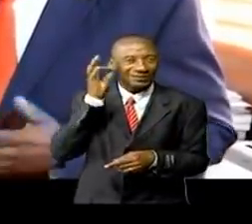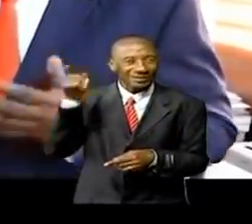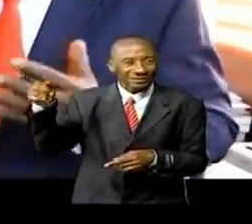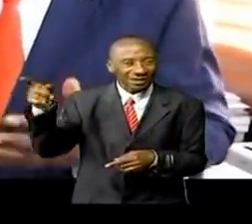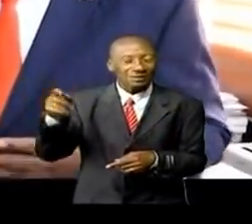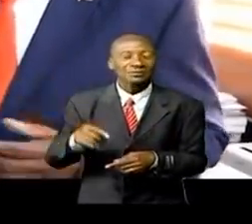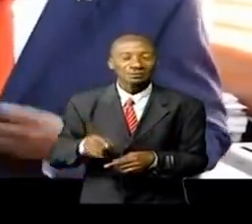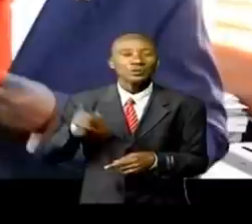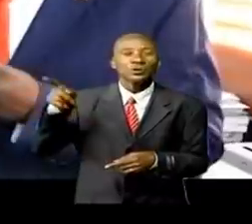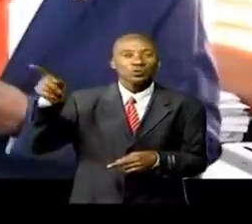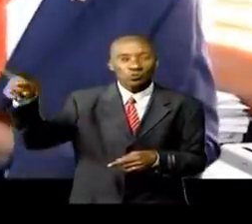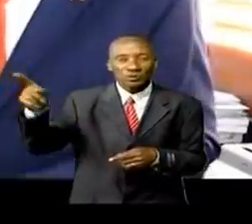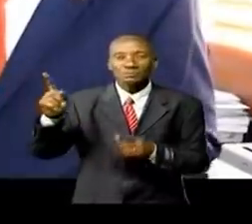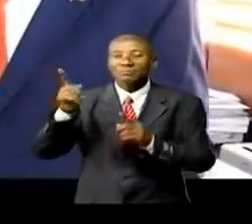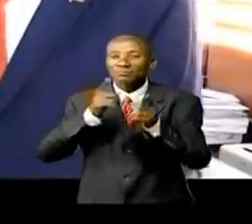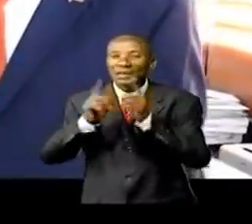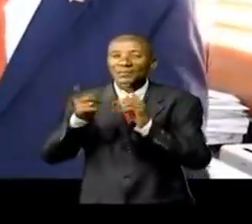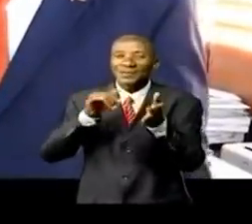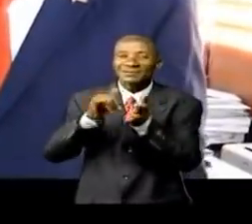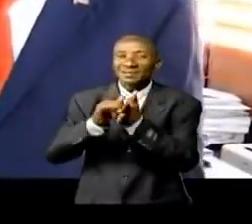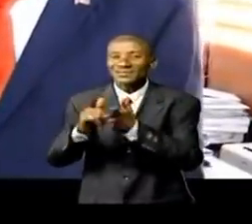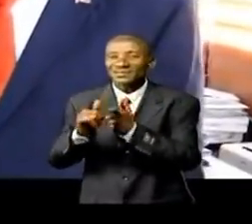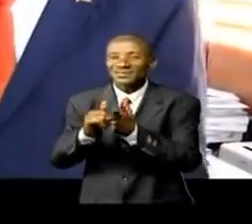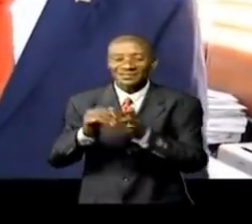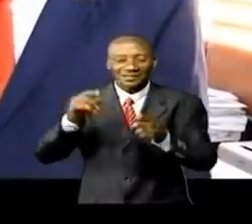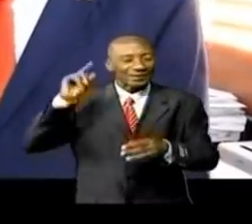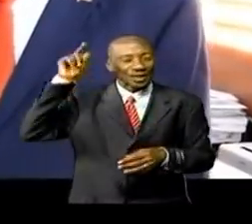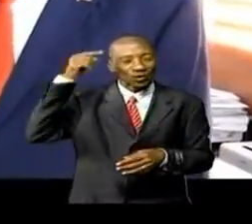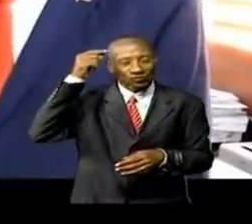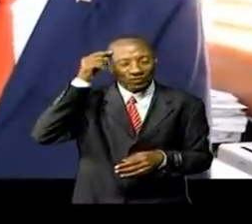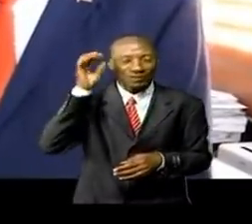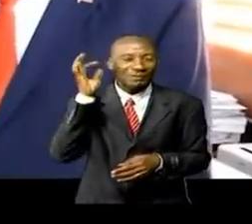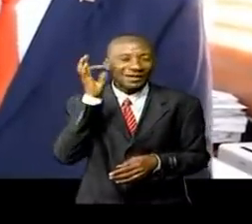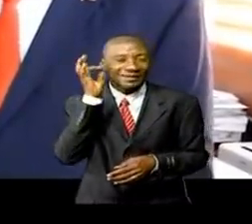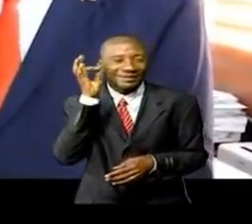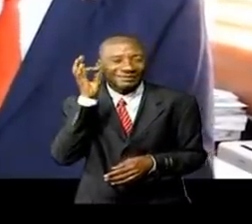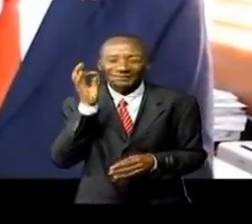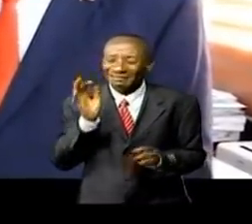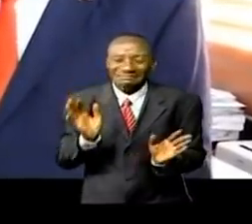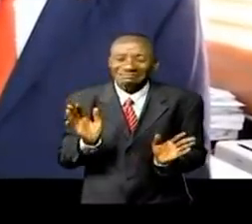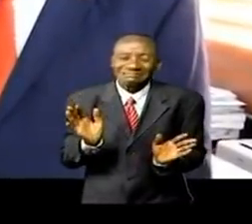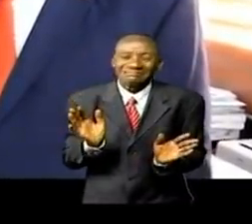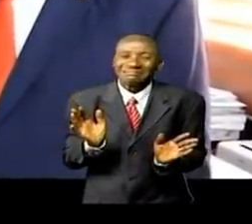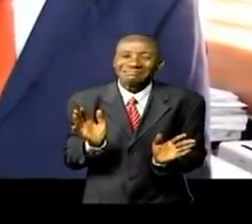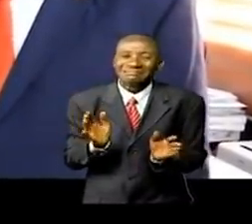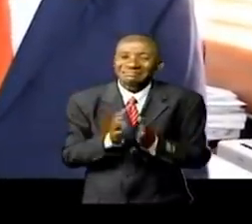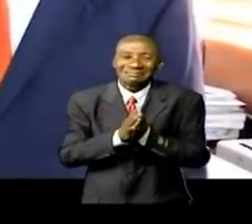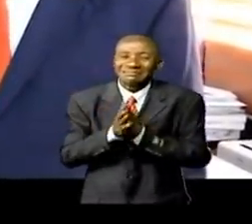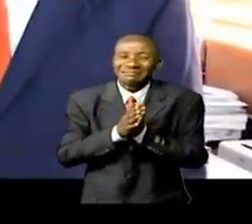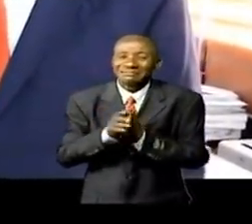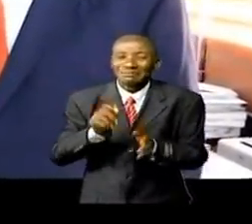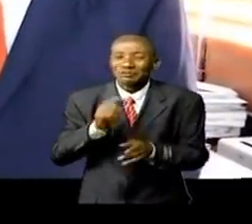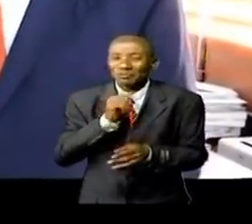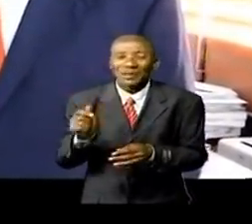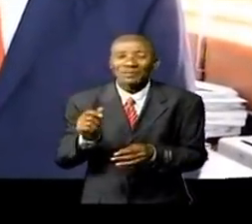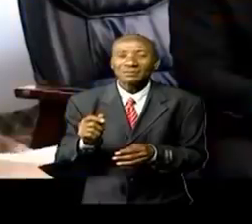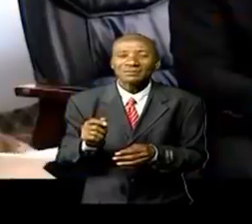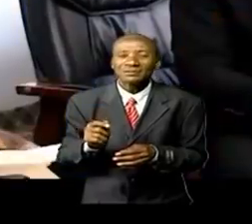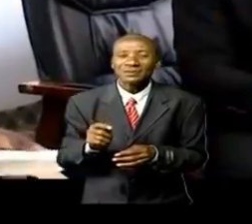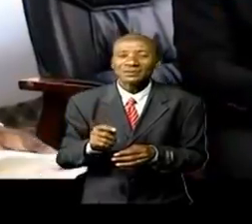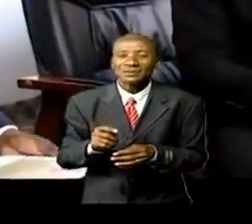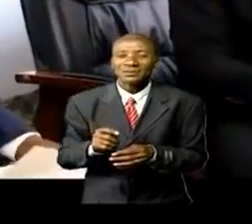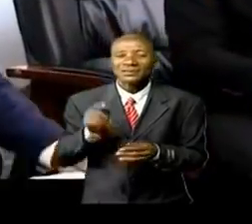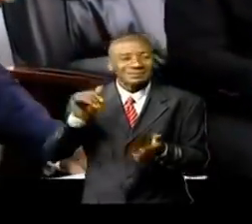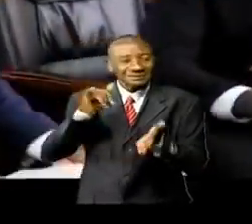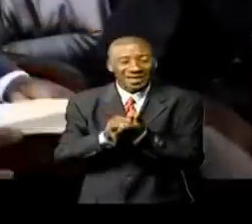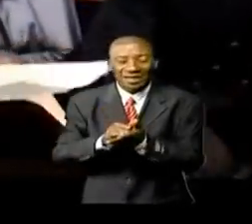gouvernement. Ce qu'il a dit ne représente pas les points de vue du gouvernement du Kenya. Les